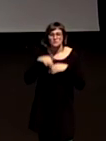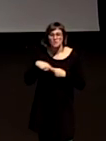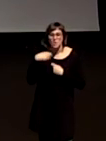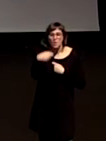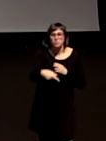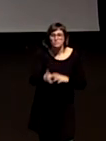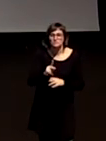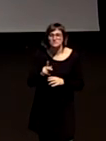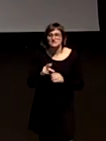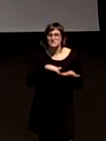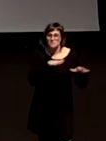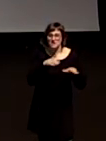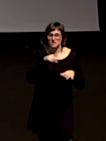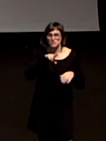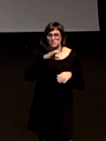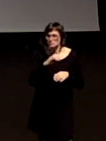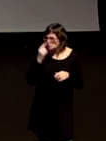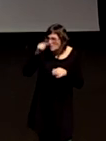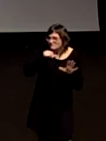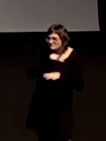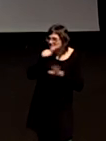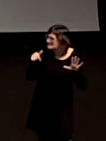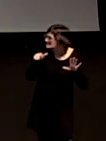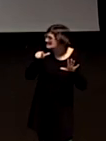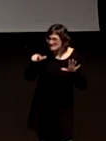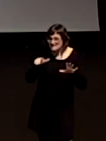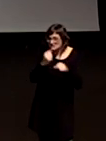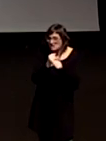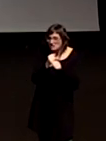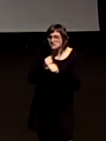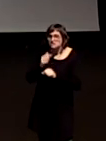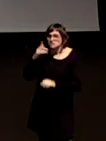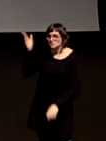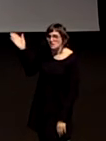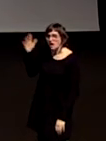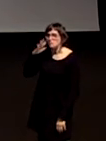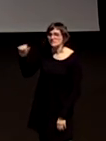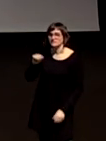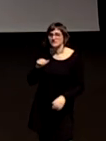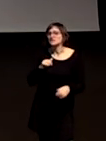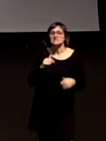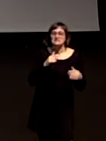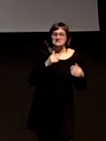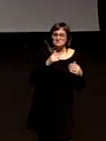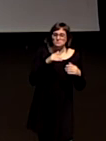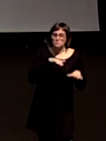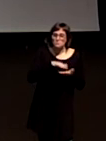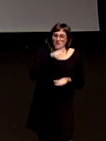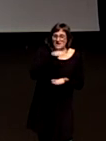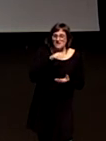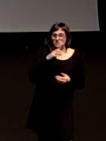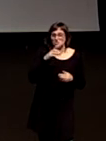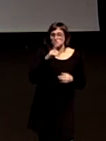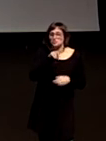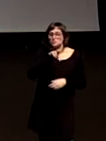c'était le moyen duc avec 27 ans je crois et là j'ai vu que c'était le moyen duc 10 à 15 ans du coup